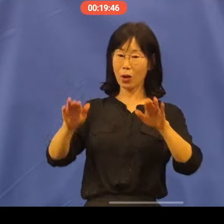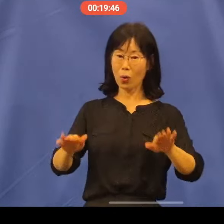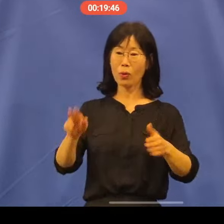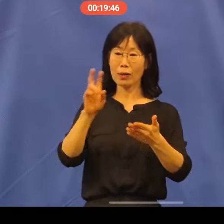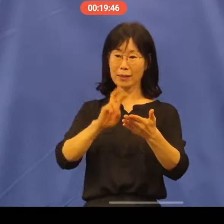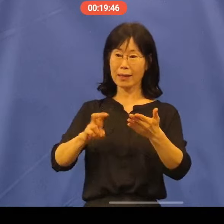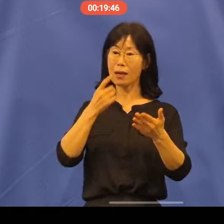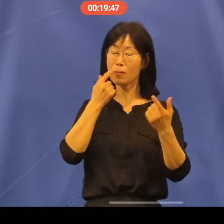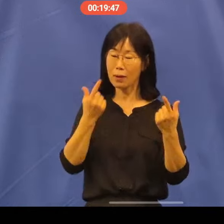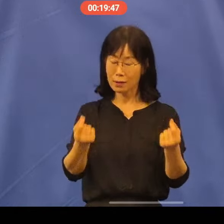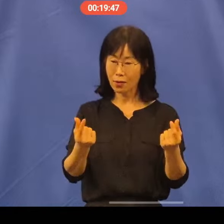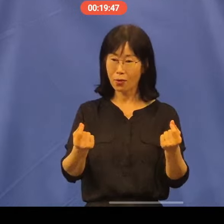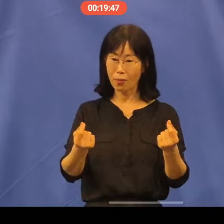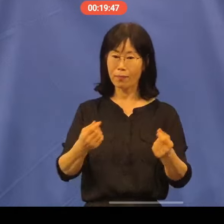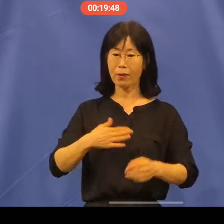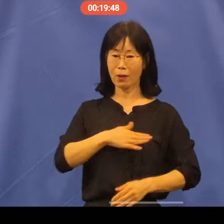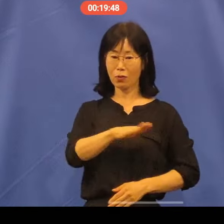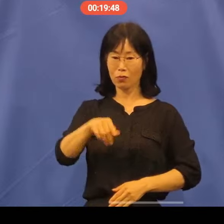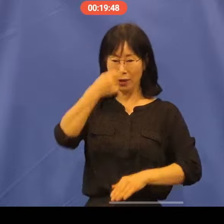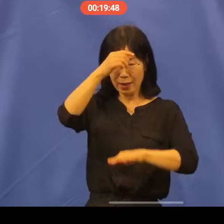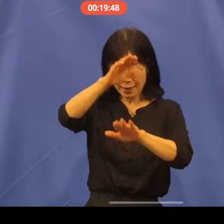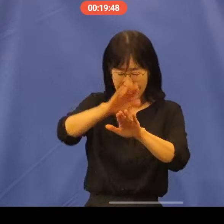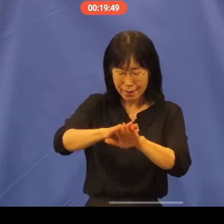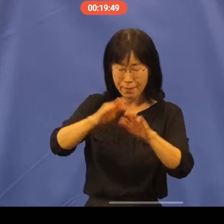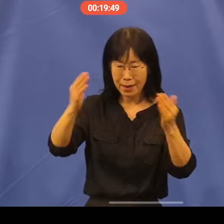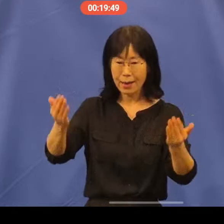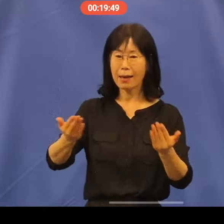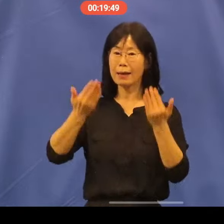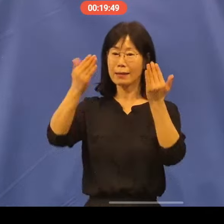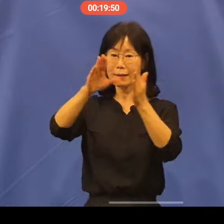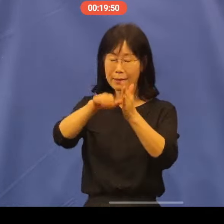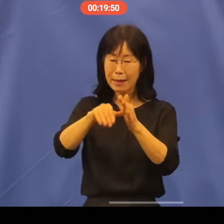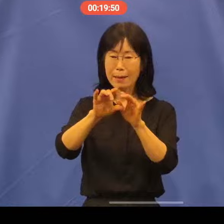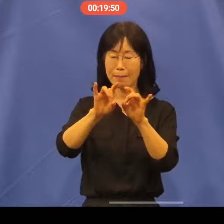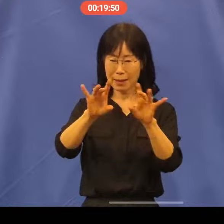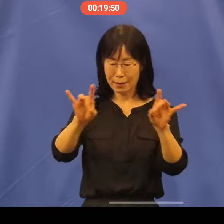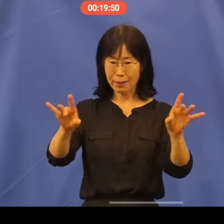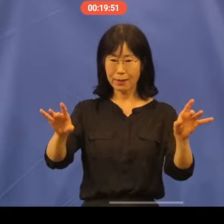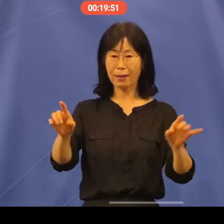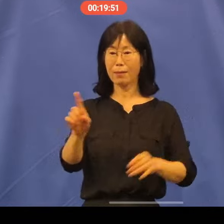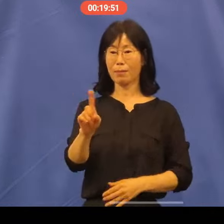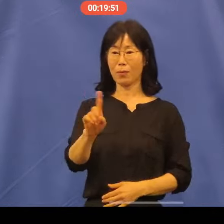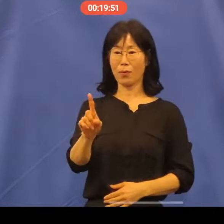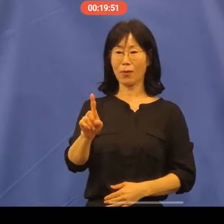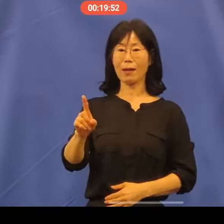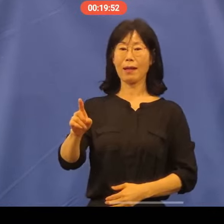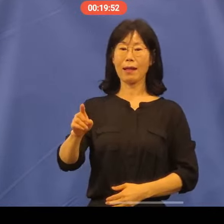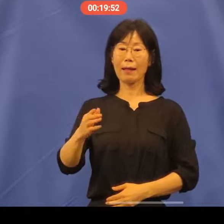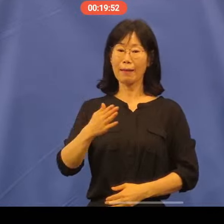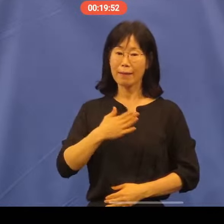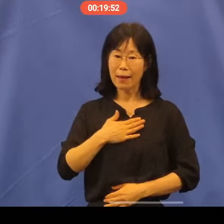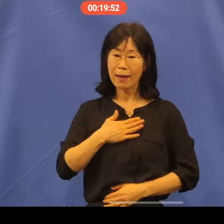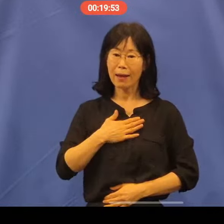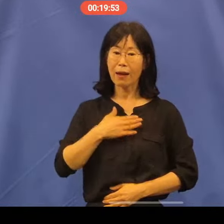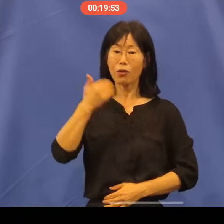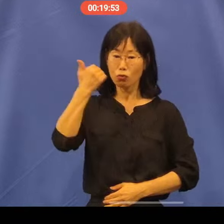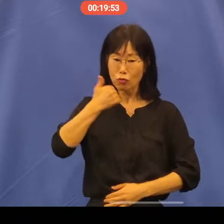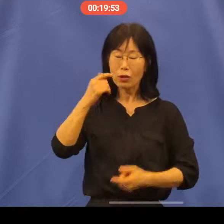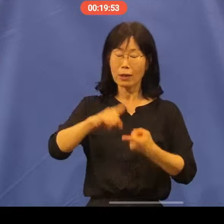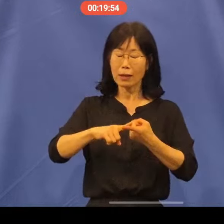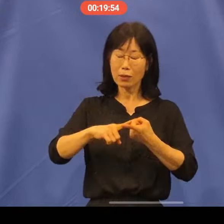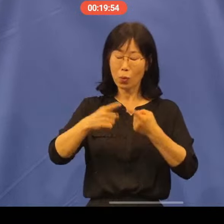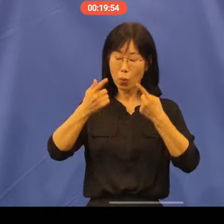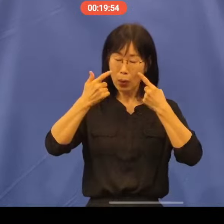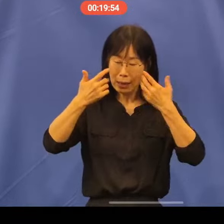것과 똑같아요. 우리 예배를 드릴 때마다 우리의 뼛속 깊은 곳에 새겨야 될 게 뭐냐, 내가 왜 존재하느냐는 거예요.